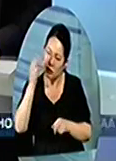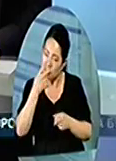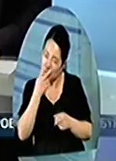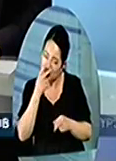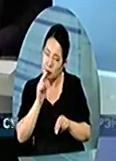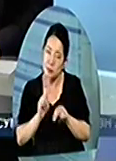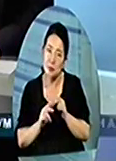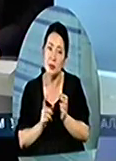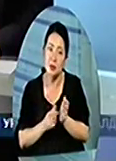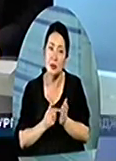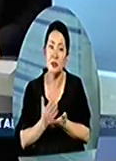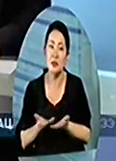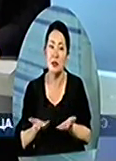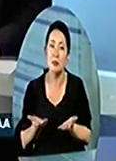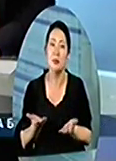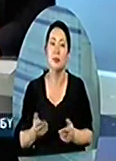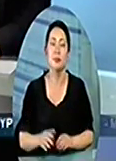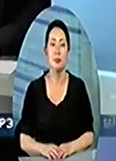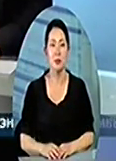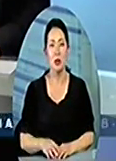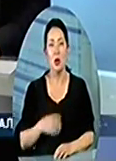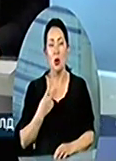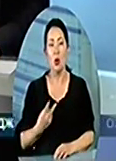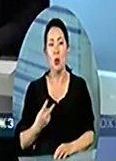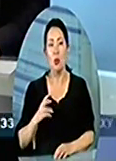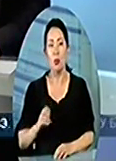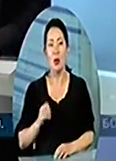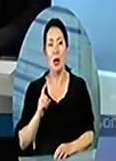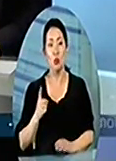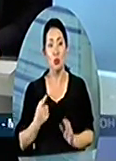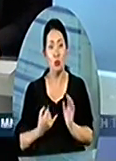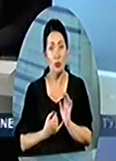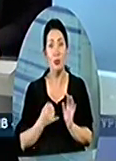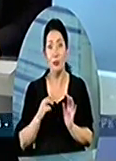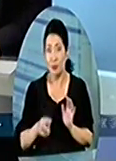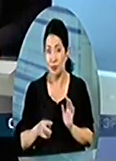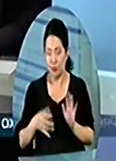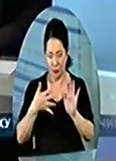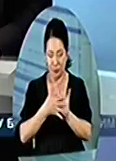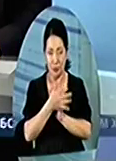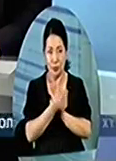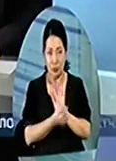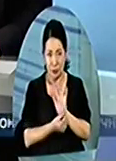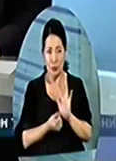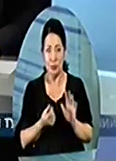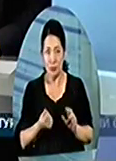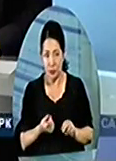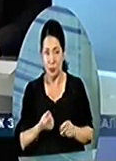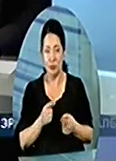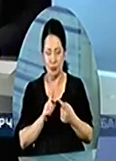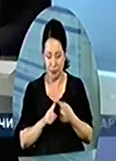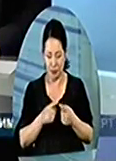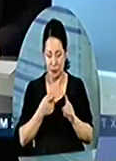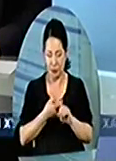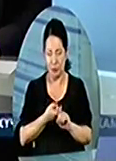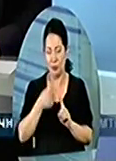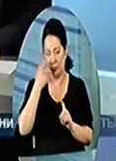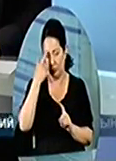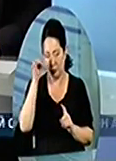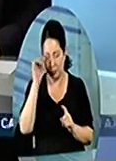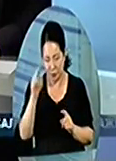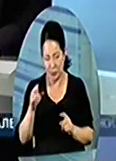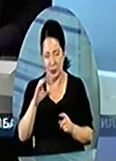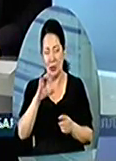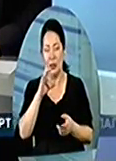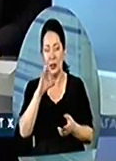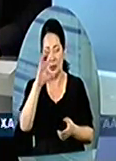байна гэсэн үг. Тэгэхээр 2016 оны одоо төсвийн гүйцэтгэлийн байдлаар сангийн сайд, за дээрэс нэмээд Монгол банкны ерөнхийлөгчийн